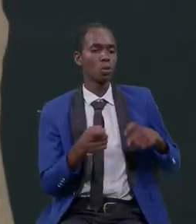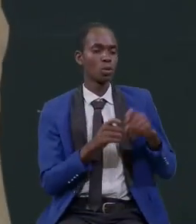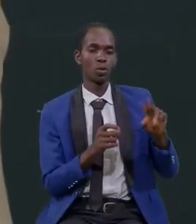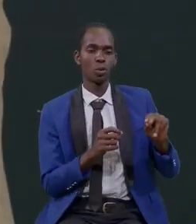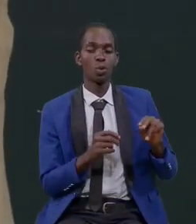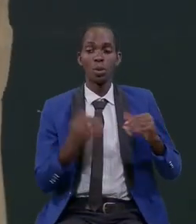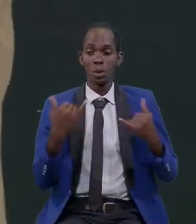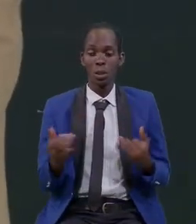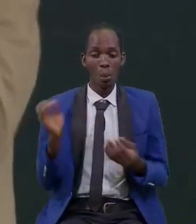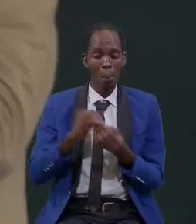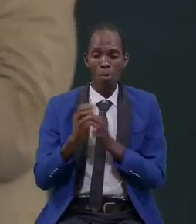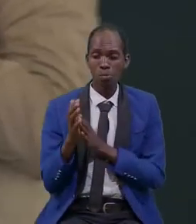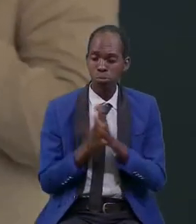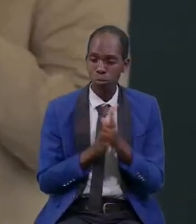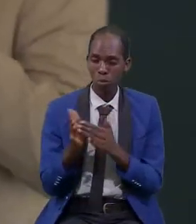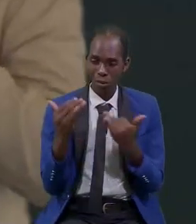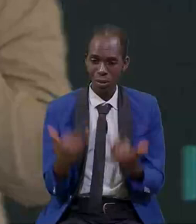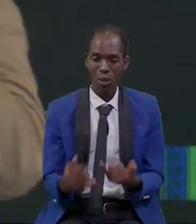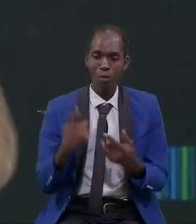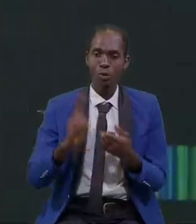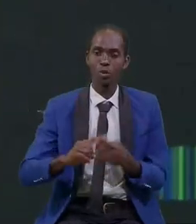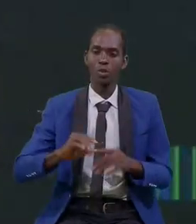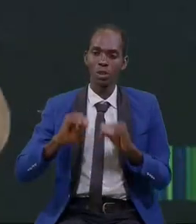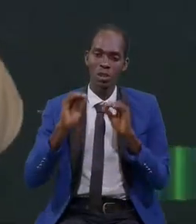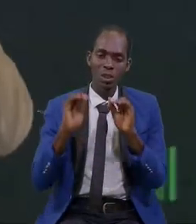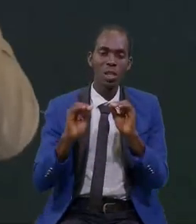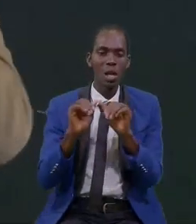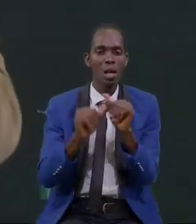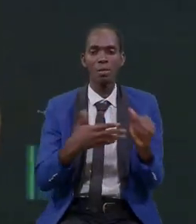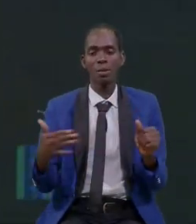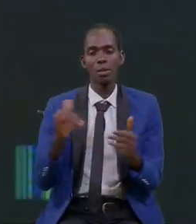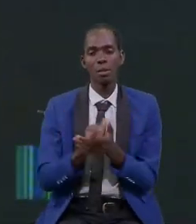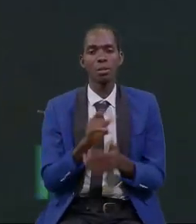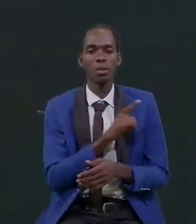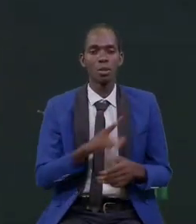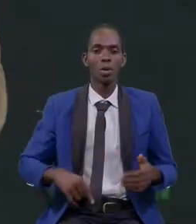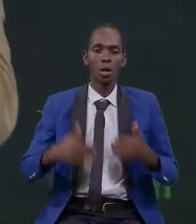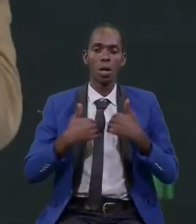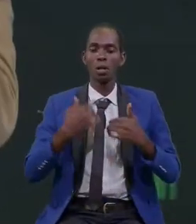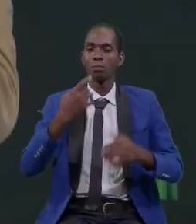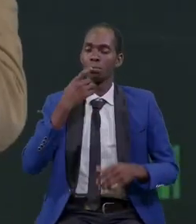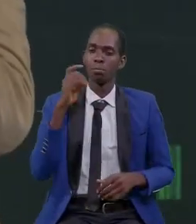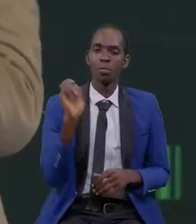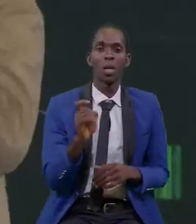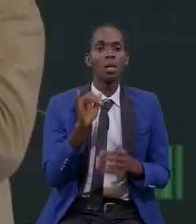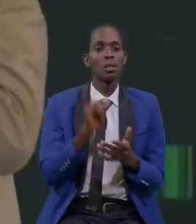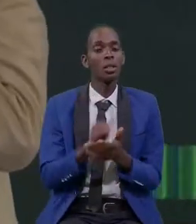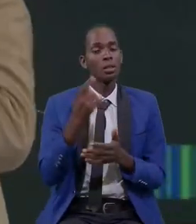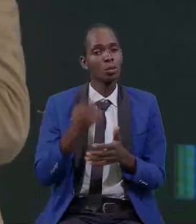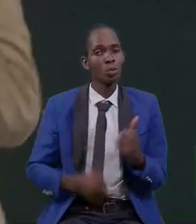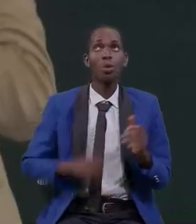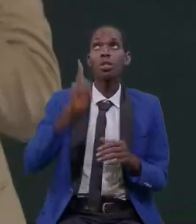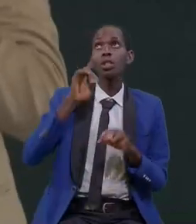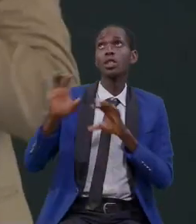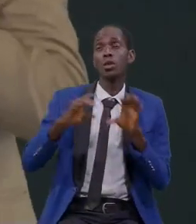pour enseigner tout ce que le Seigneur a commandé. C'est ce qu'il fait pour nous. Et si tu ne l'avais pas fait avant